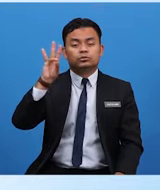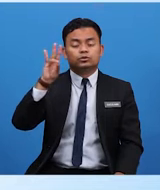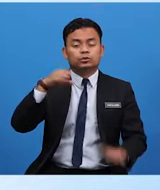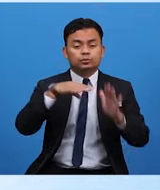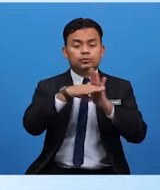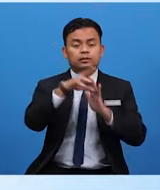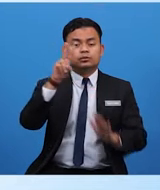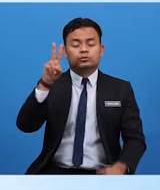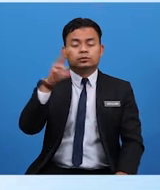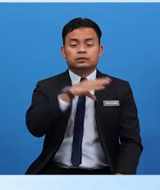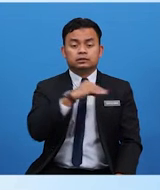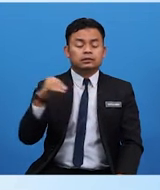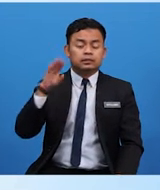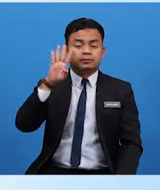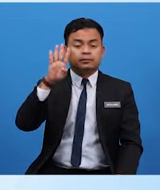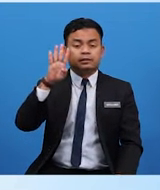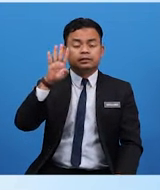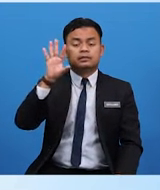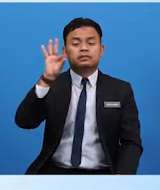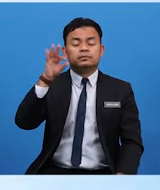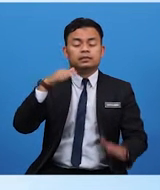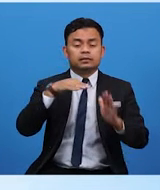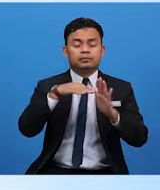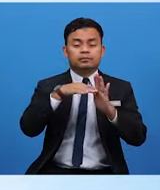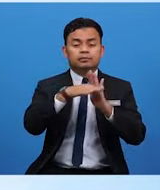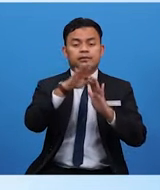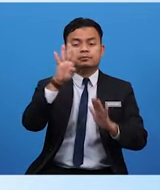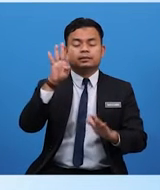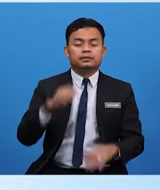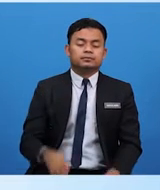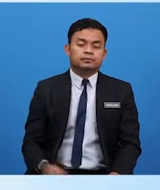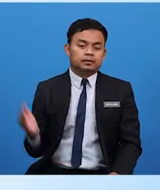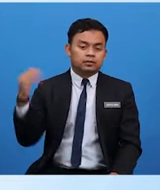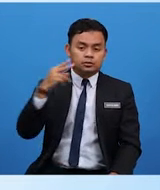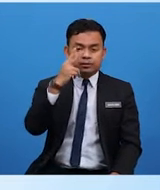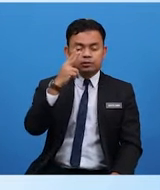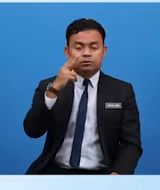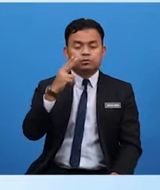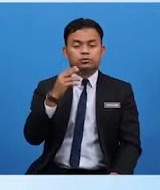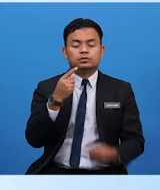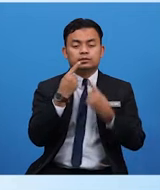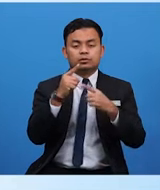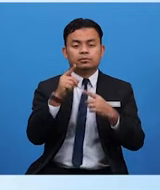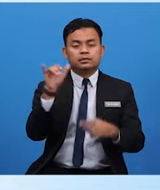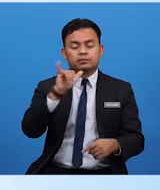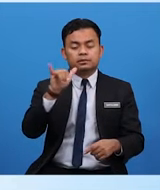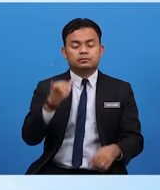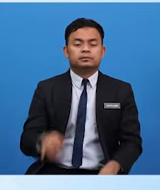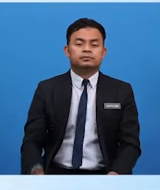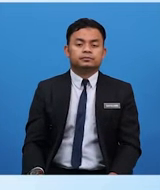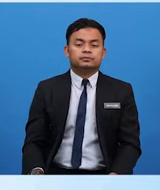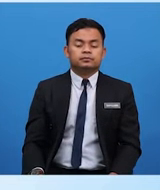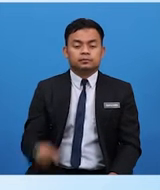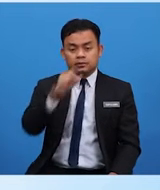dan keempat 9/4 Mari kita simak jawaban bersama soalan 1